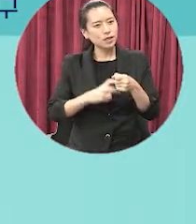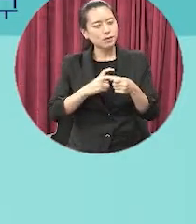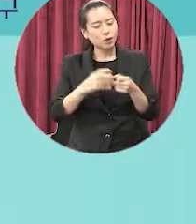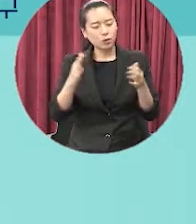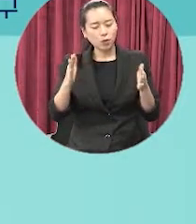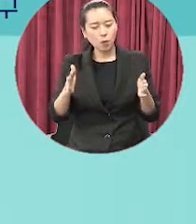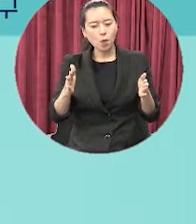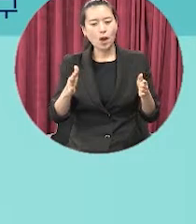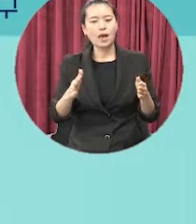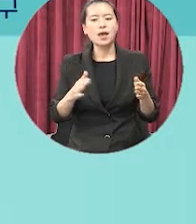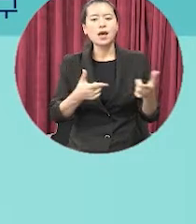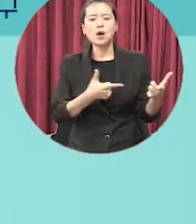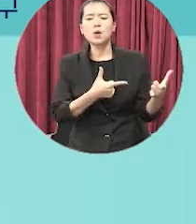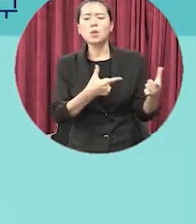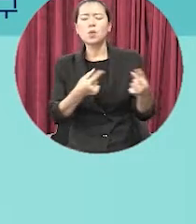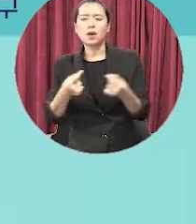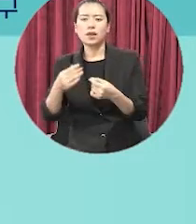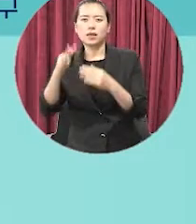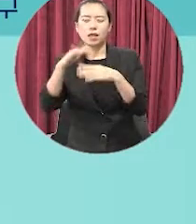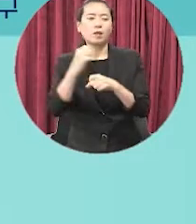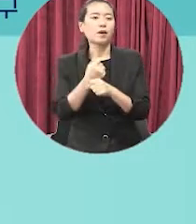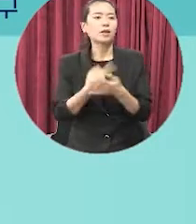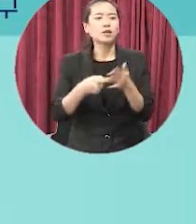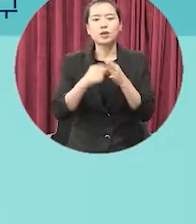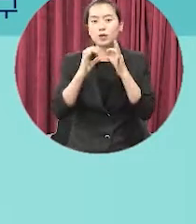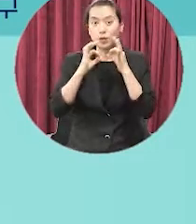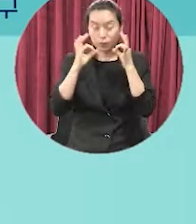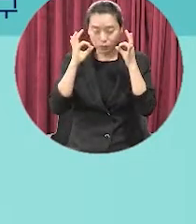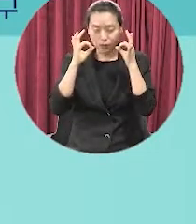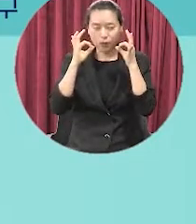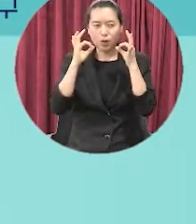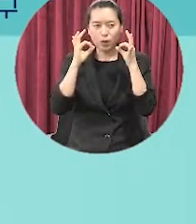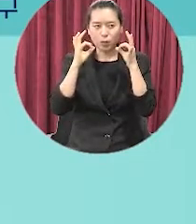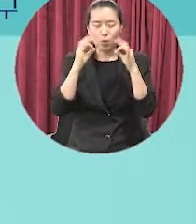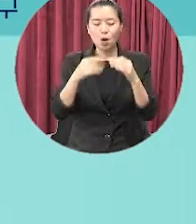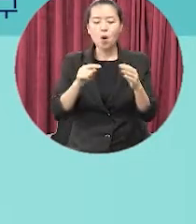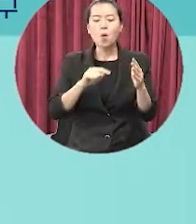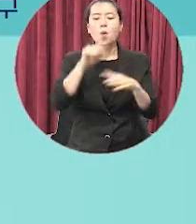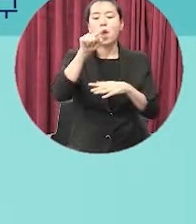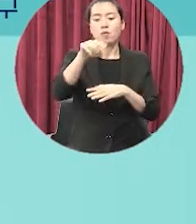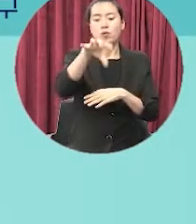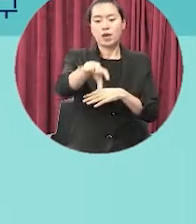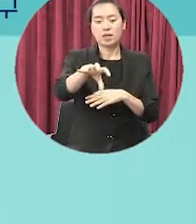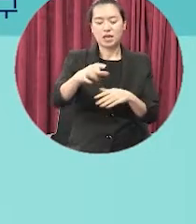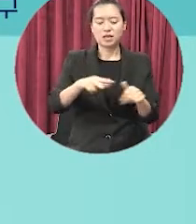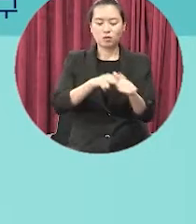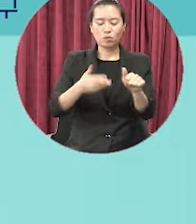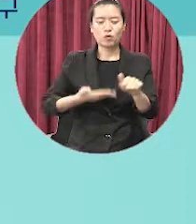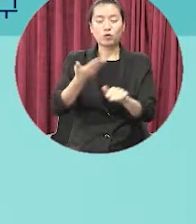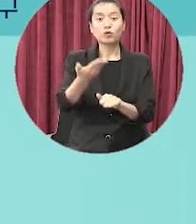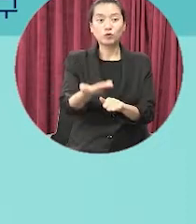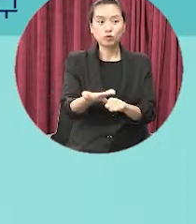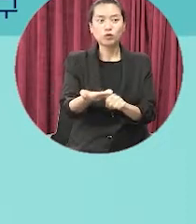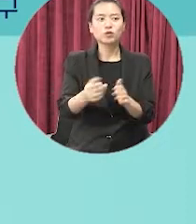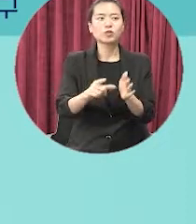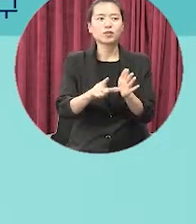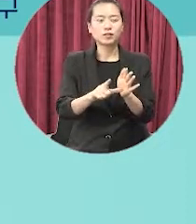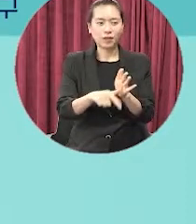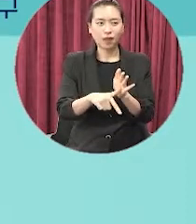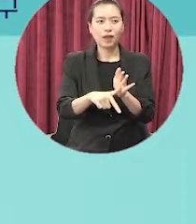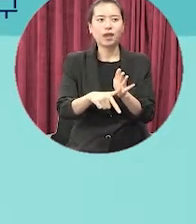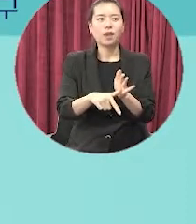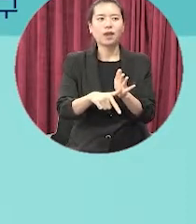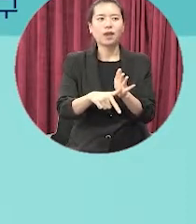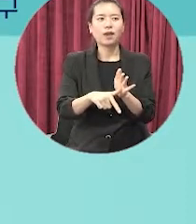의미를 갖도록 에 만들고요 그 다음에 데이터를 기간 외부 한테 주는걸 을 이 기간 소기관 에서는 데이터를 키가